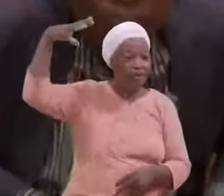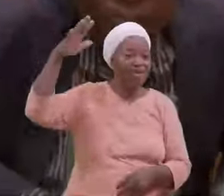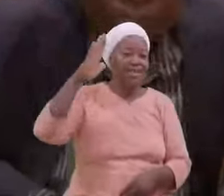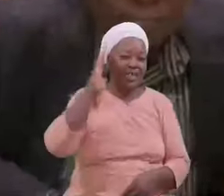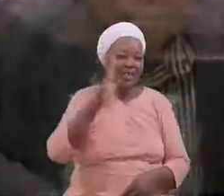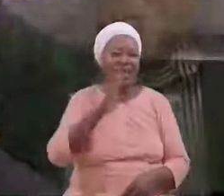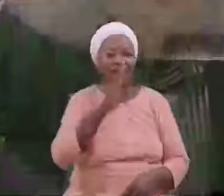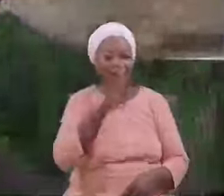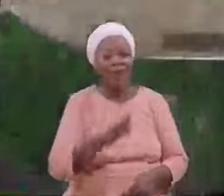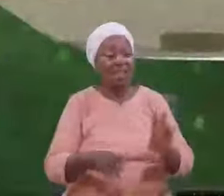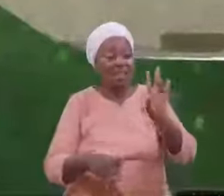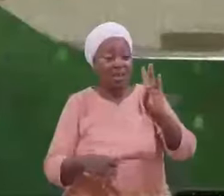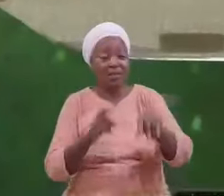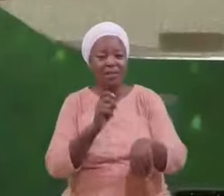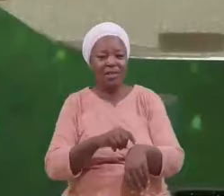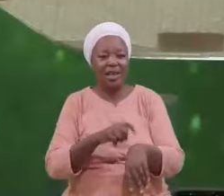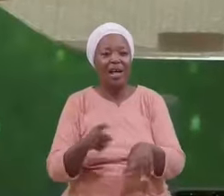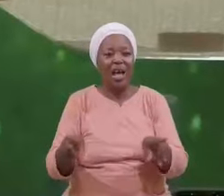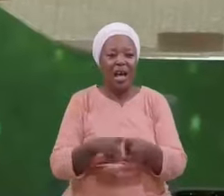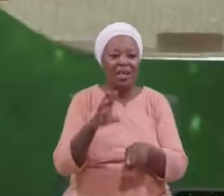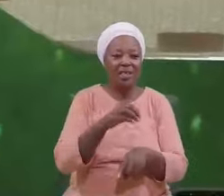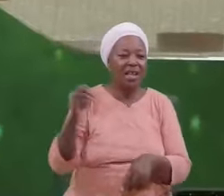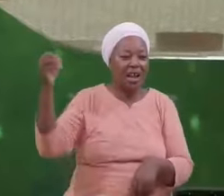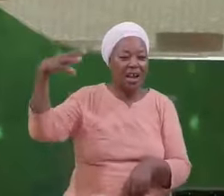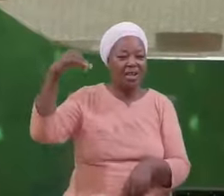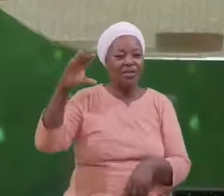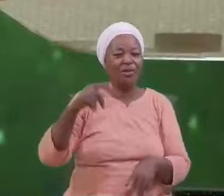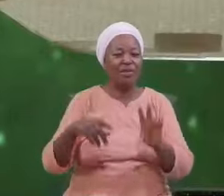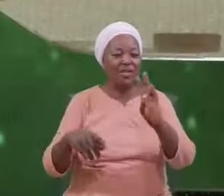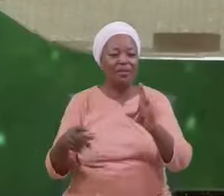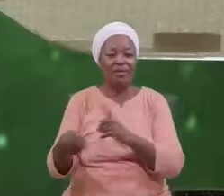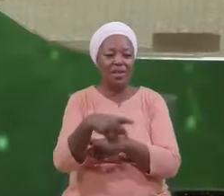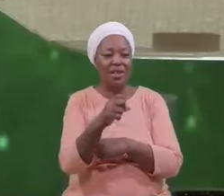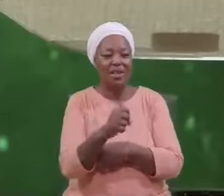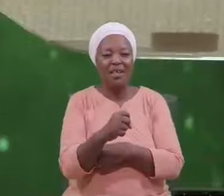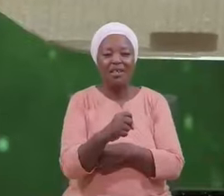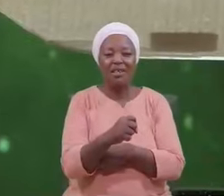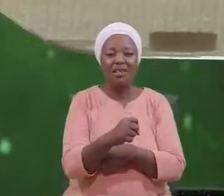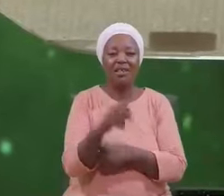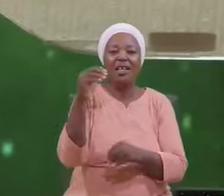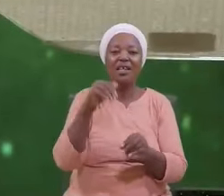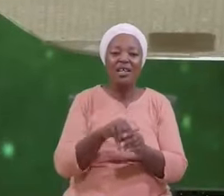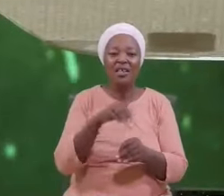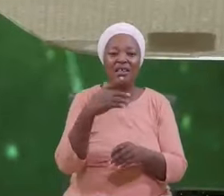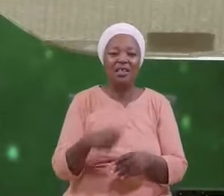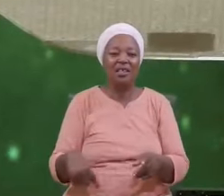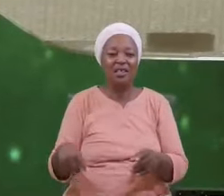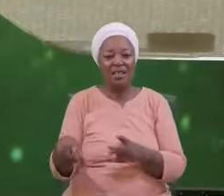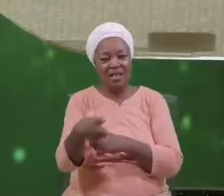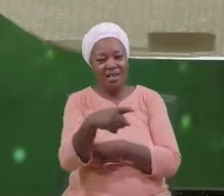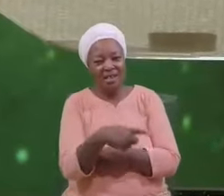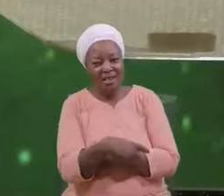Et la lumière du soleil sera sept fois plus grande comme la lumière de sept jours.